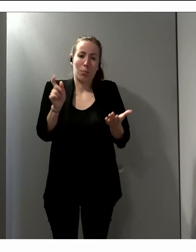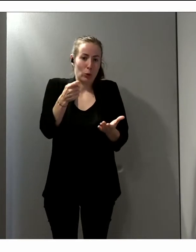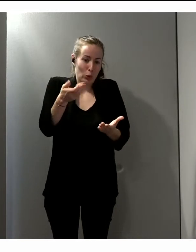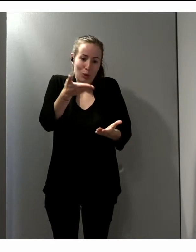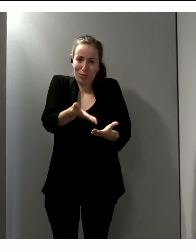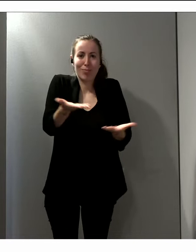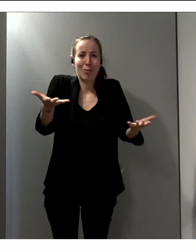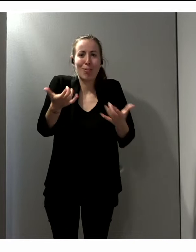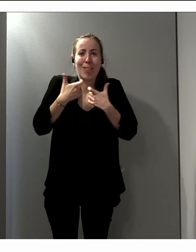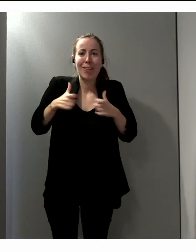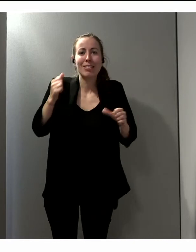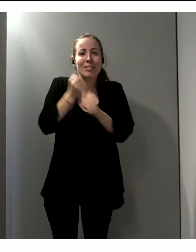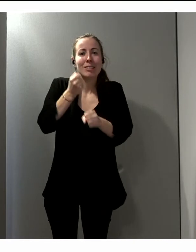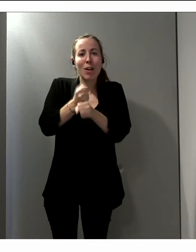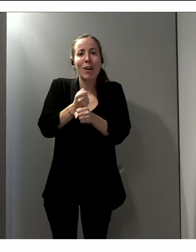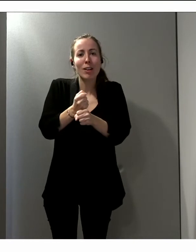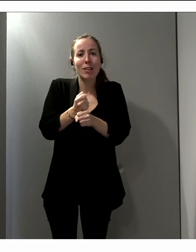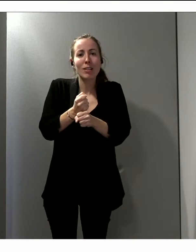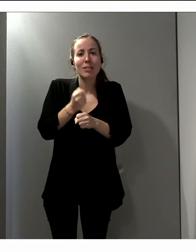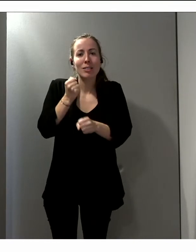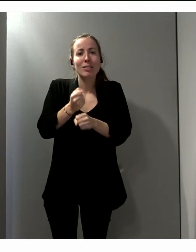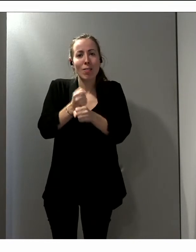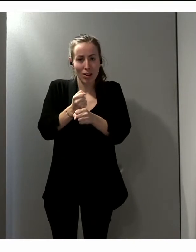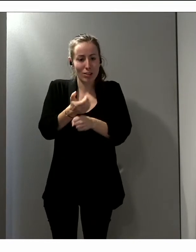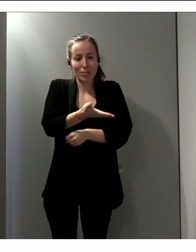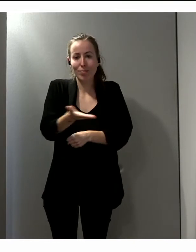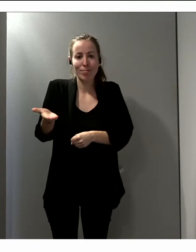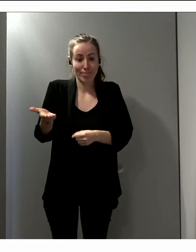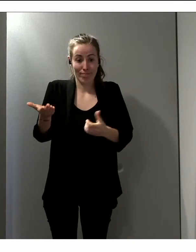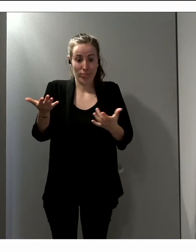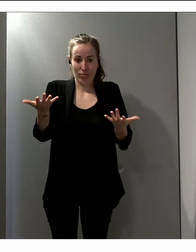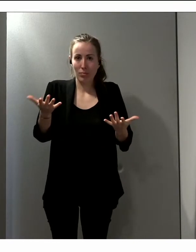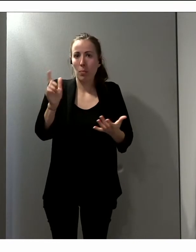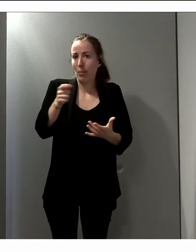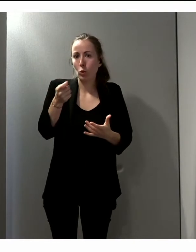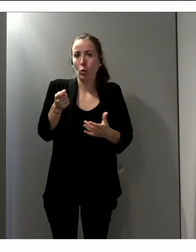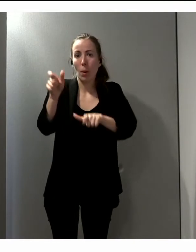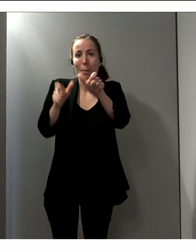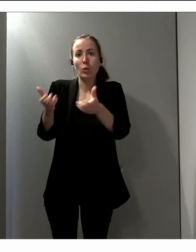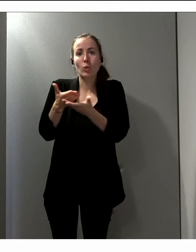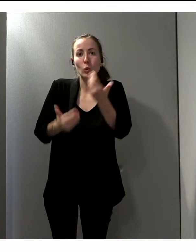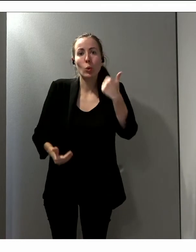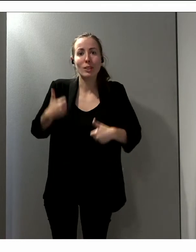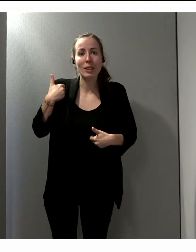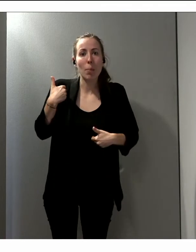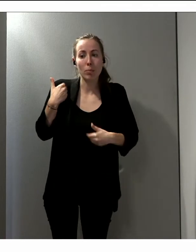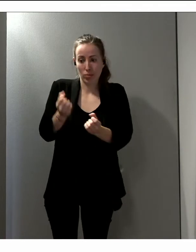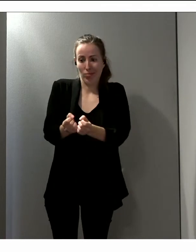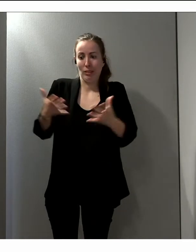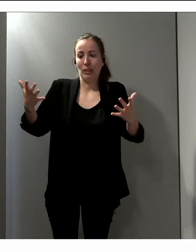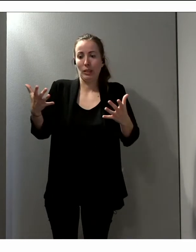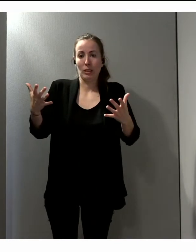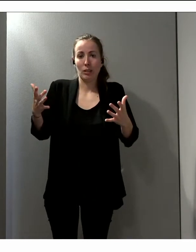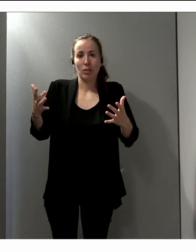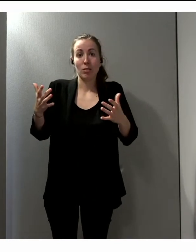pas compliqué de constater que nombre de personnes en situation de handicap n'ont pas